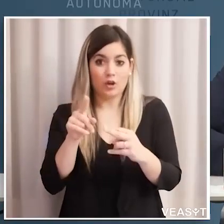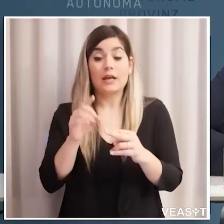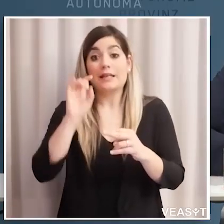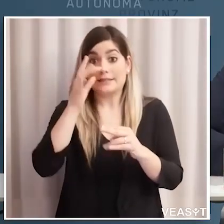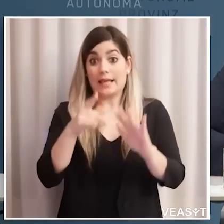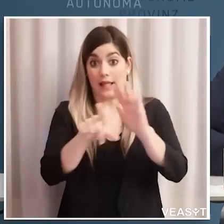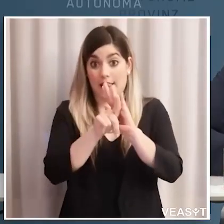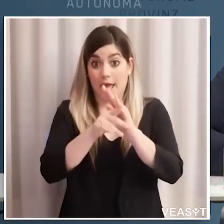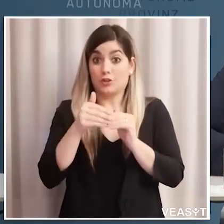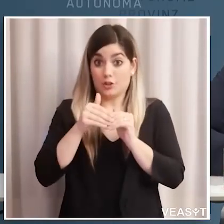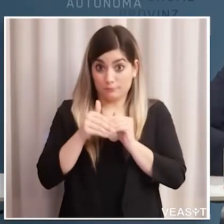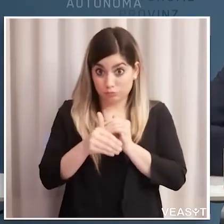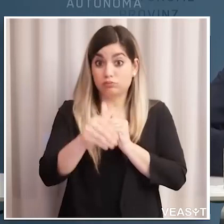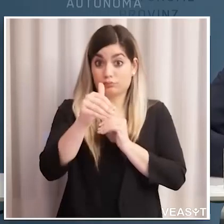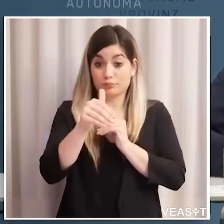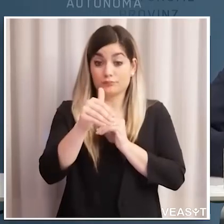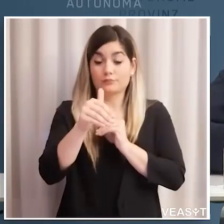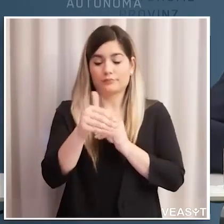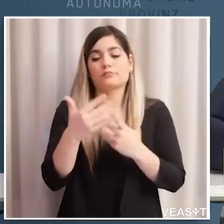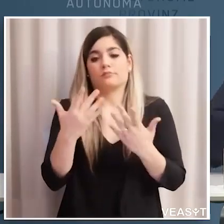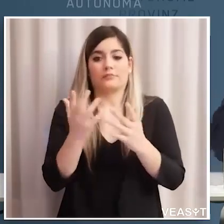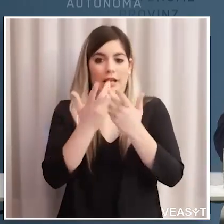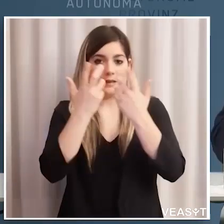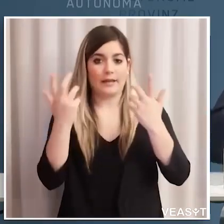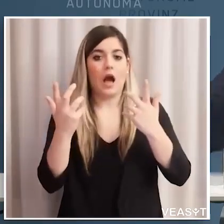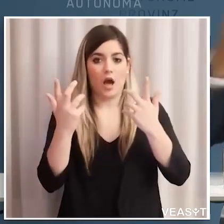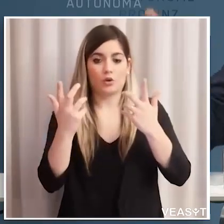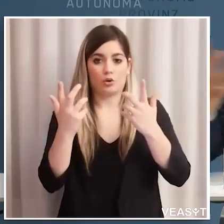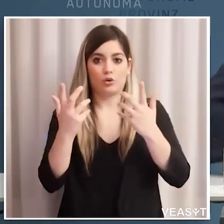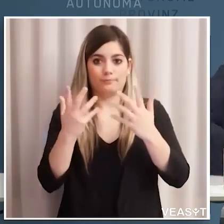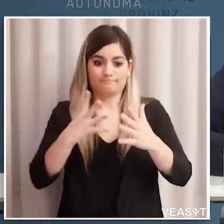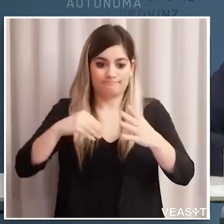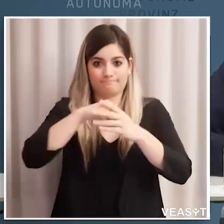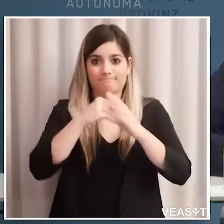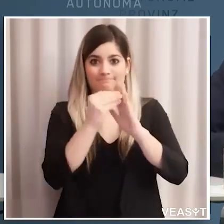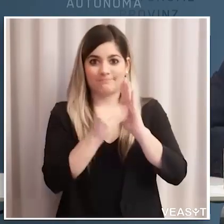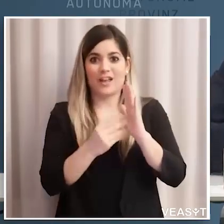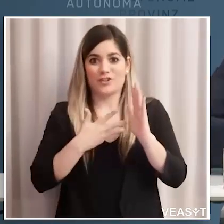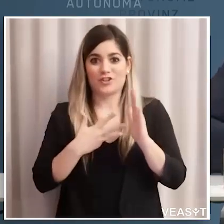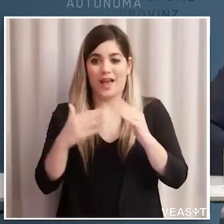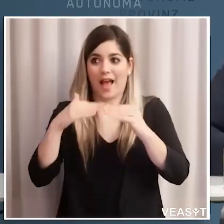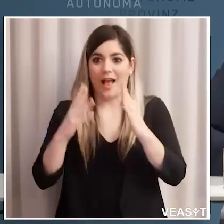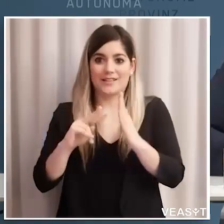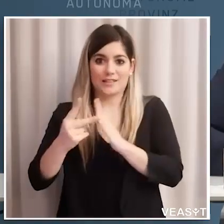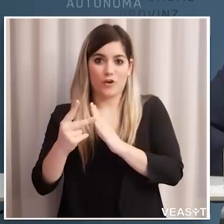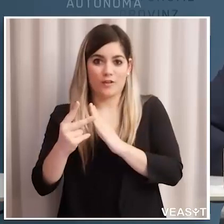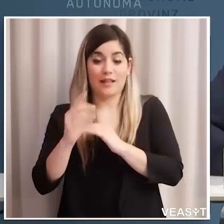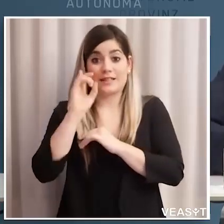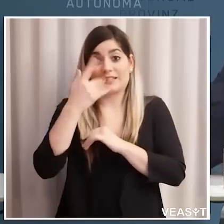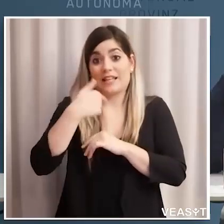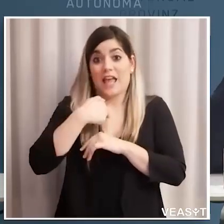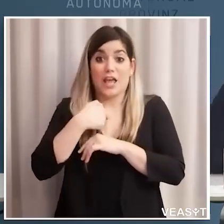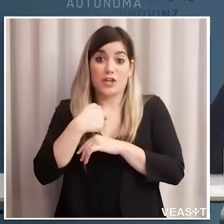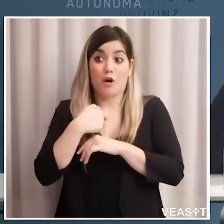ovviamente comprende anche, ricomprende anche la seconda casa. Se io ho Bolzanino, ho una seconda casa a Nuova Ponente, ovviamente posso muovermi verso questa